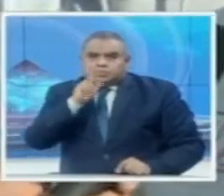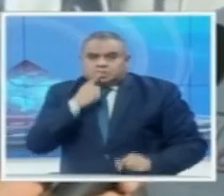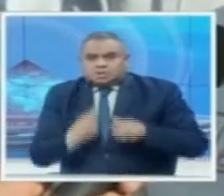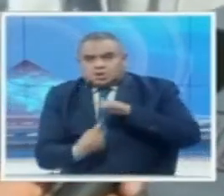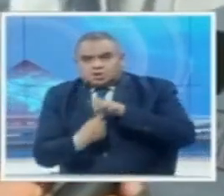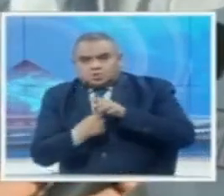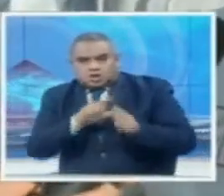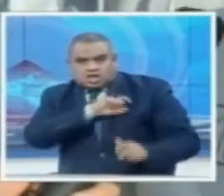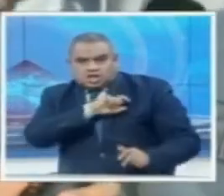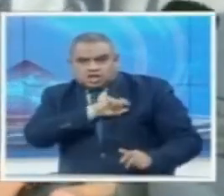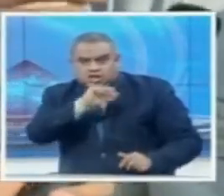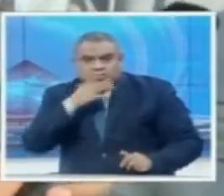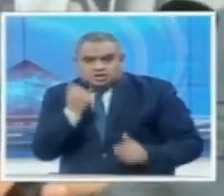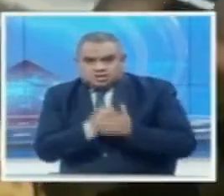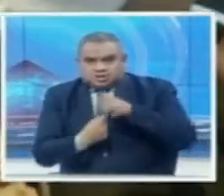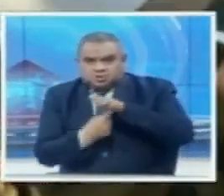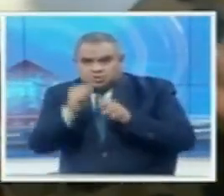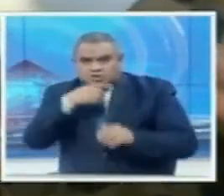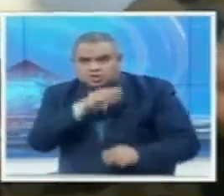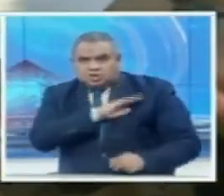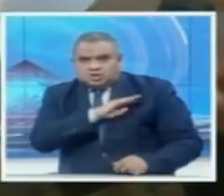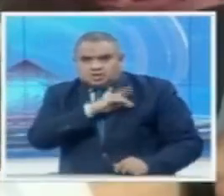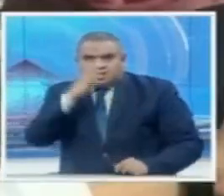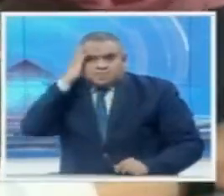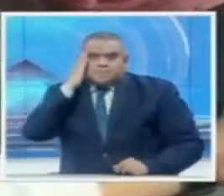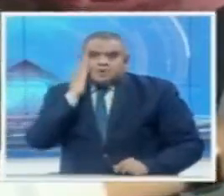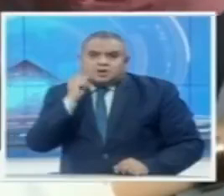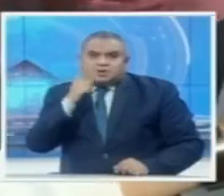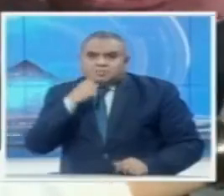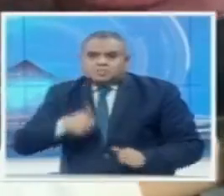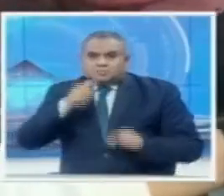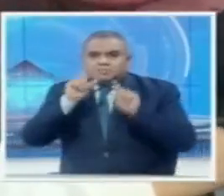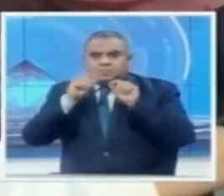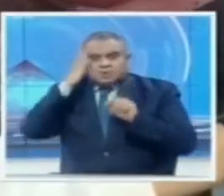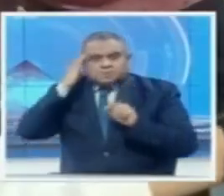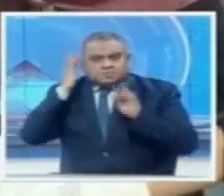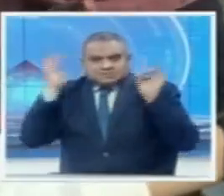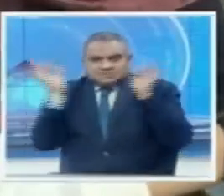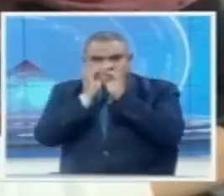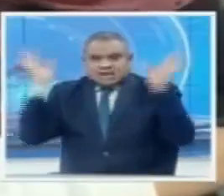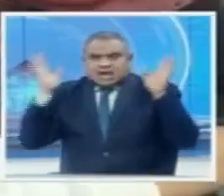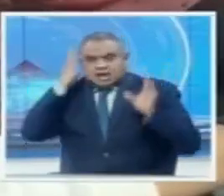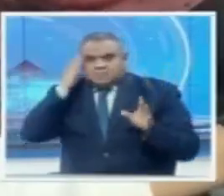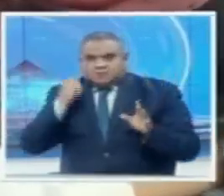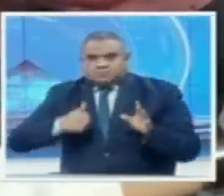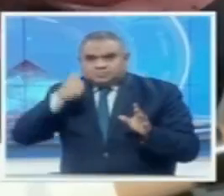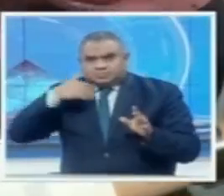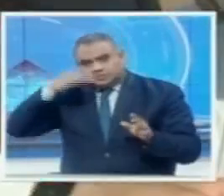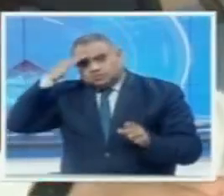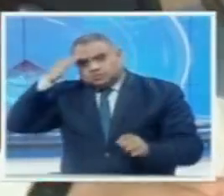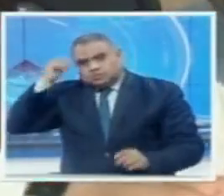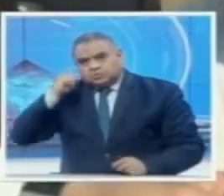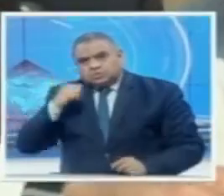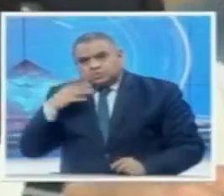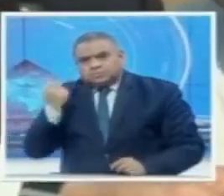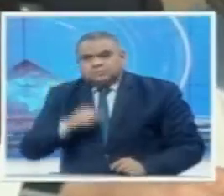حربية وصور مع الرجالة دي كلها. مبسوطة قوي، جميلة جدا ومبسوط بيها، دايما تكرر كتير.